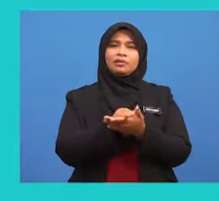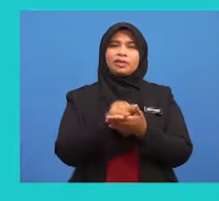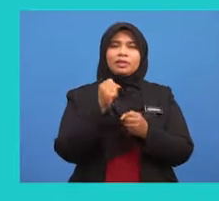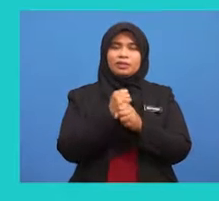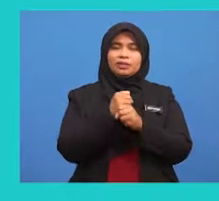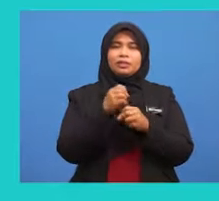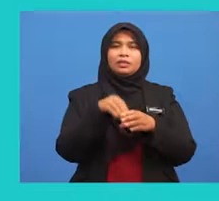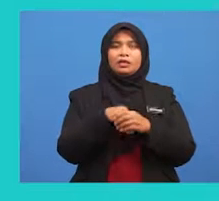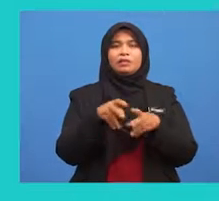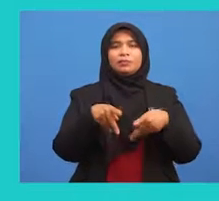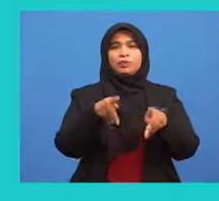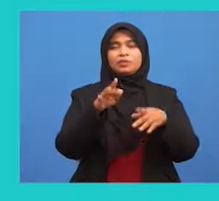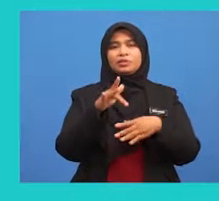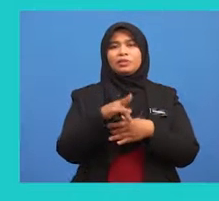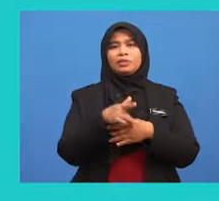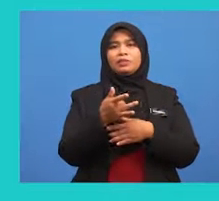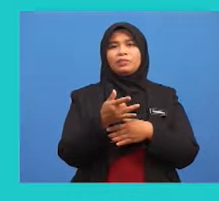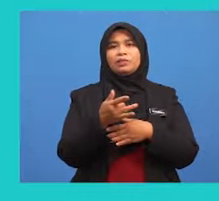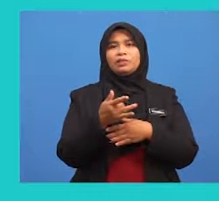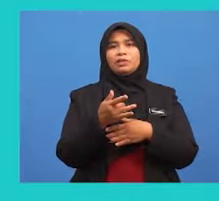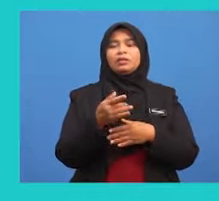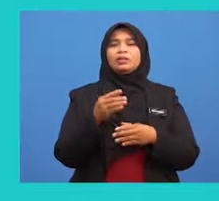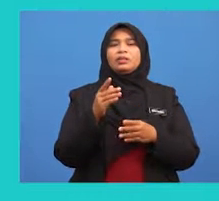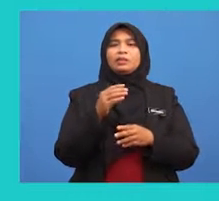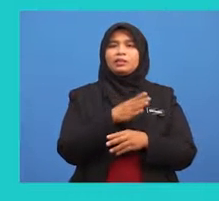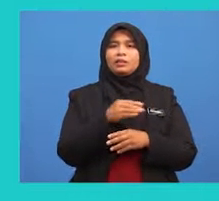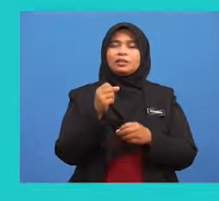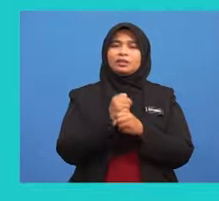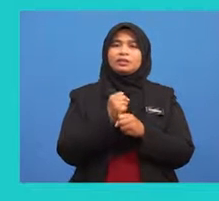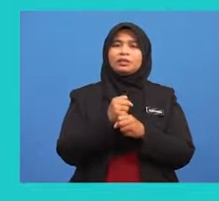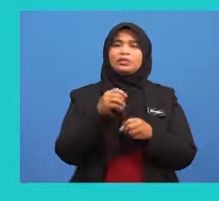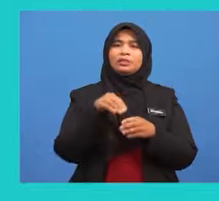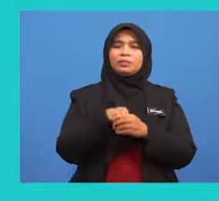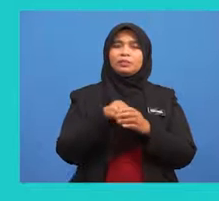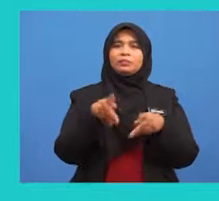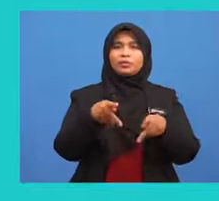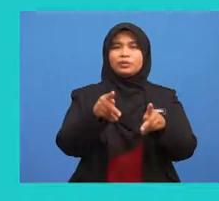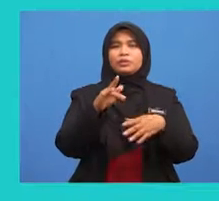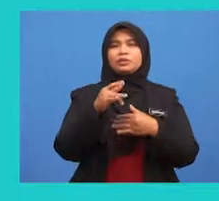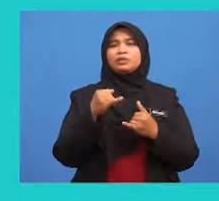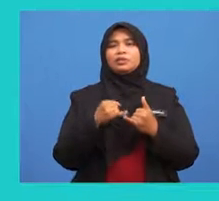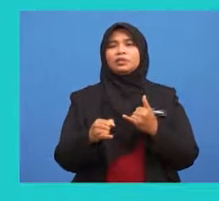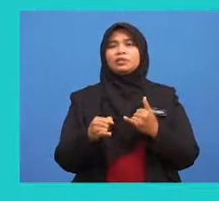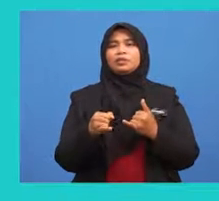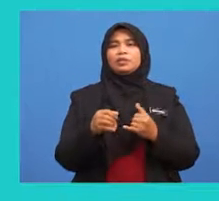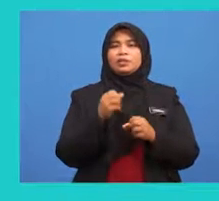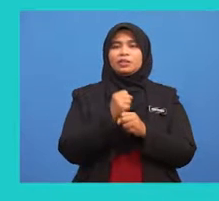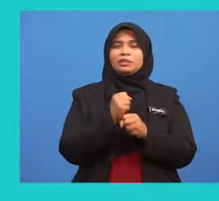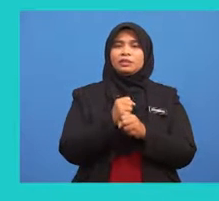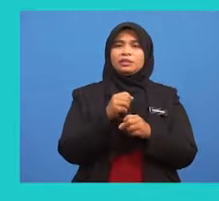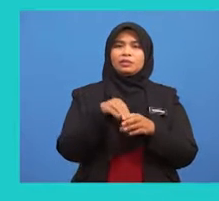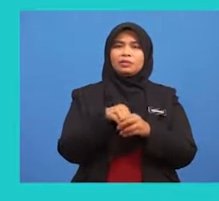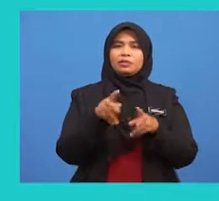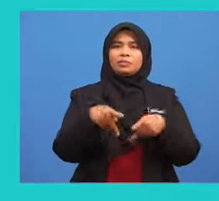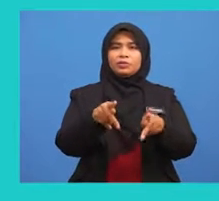kerja dalam proses awal dan kerja dalam proses akhir. Kerja dalam